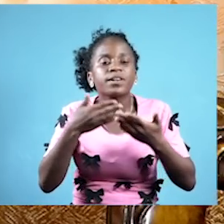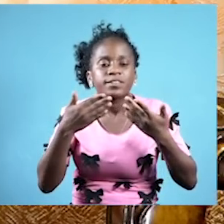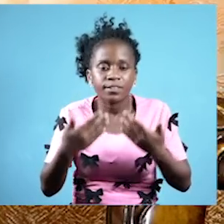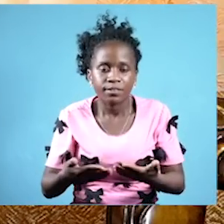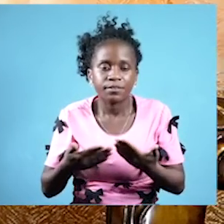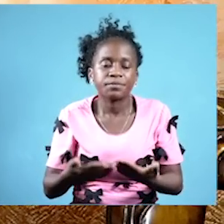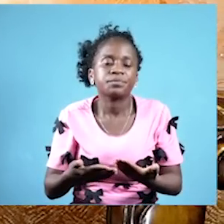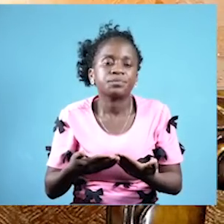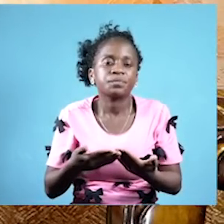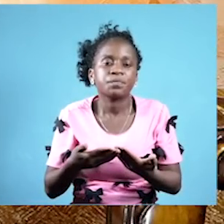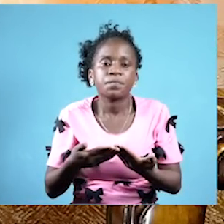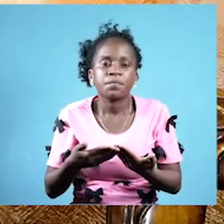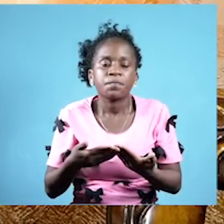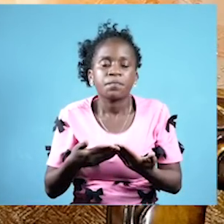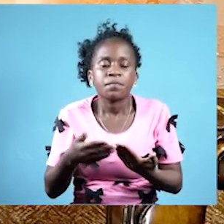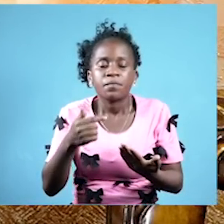Mimi